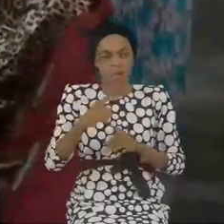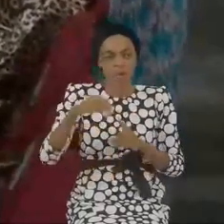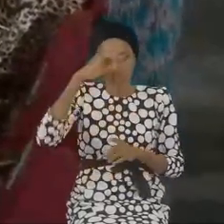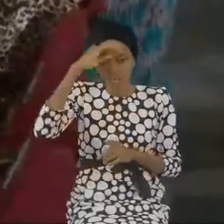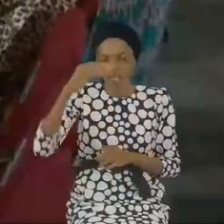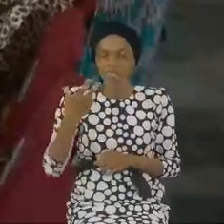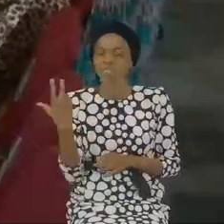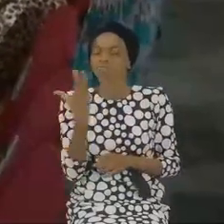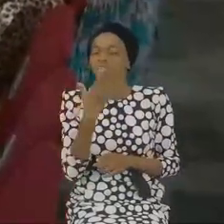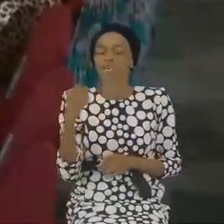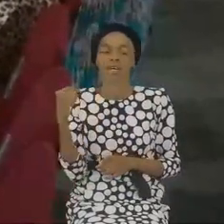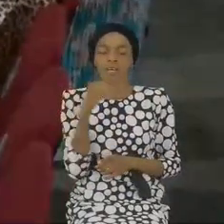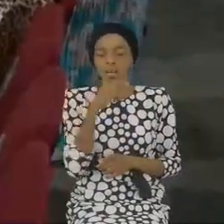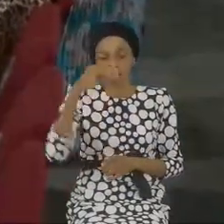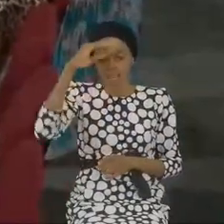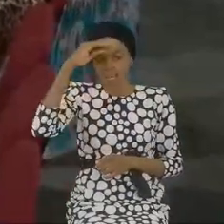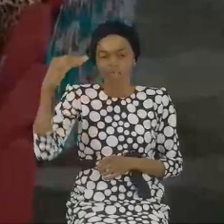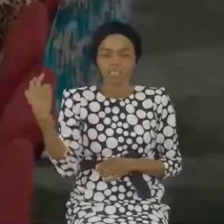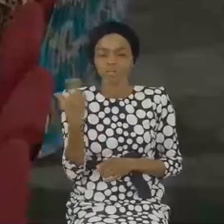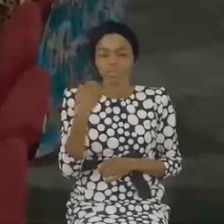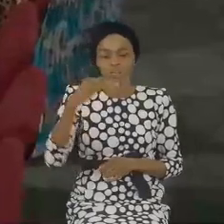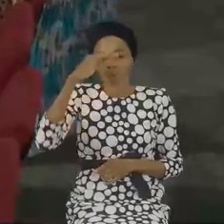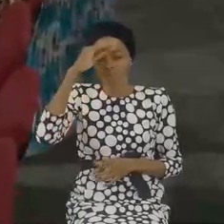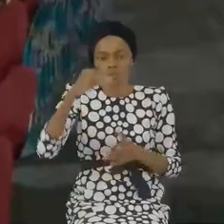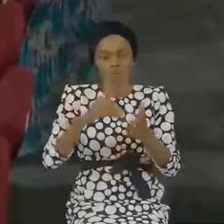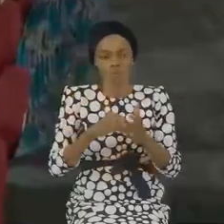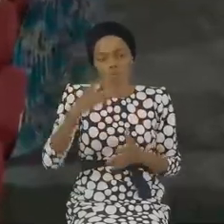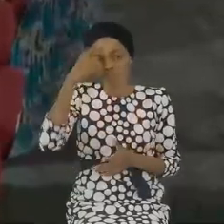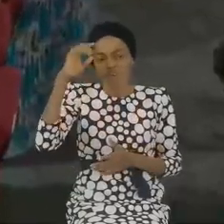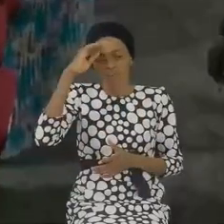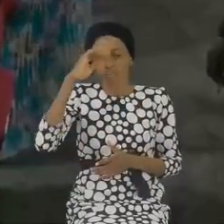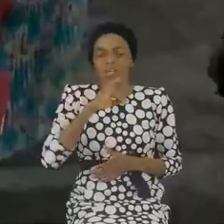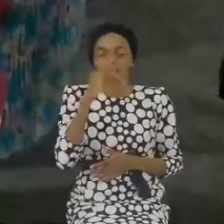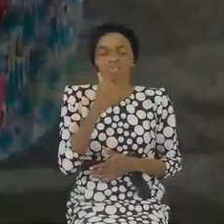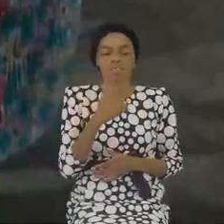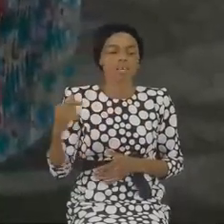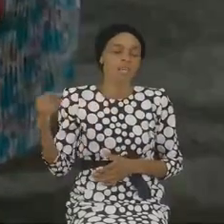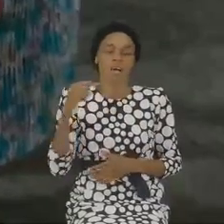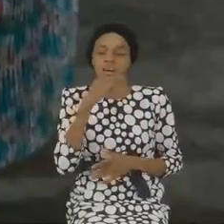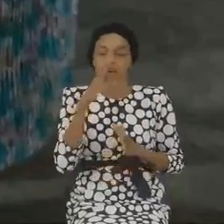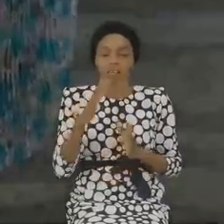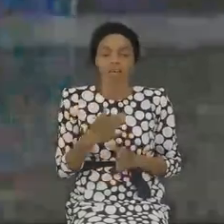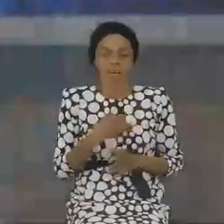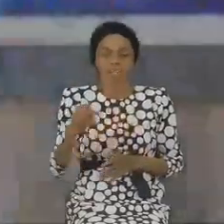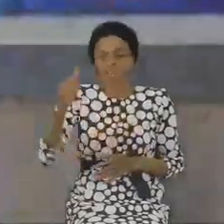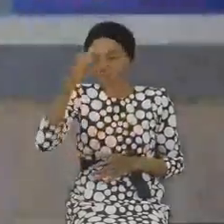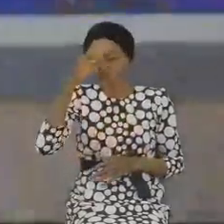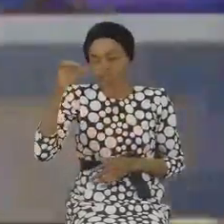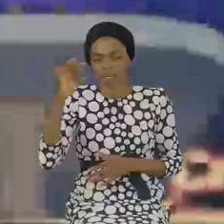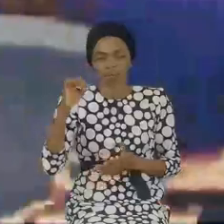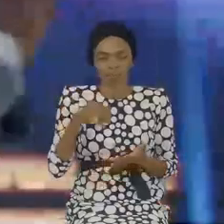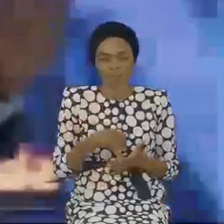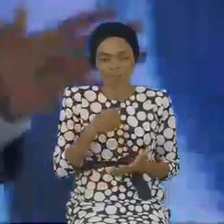mensonge, il parle de son propre fond car il est menteur et le père du